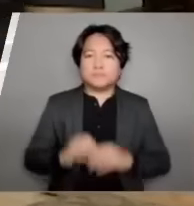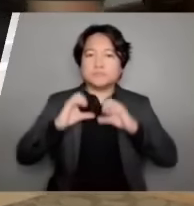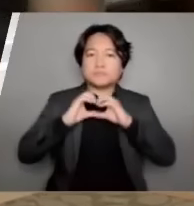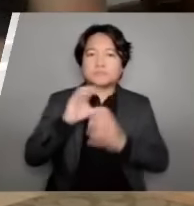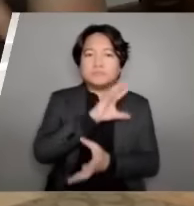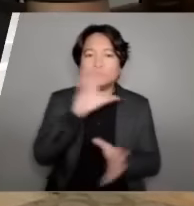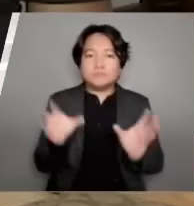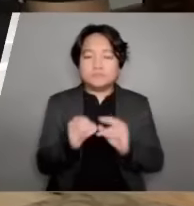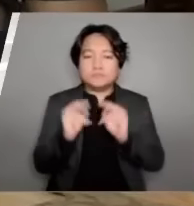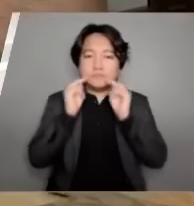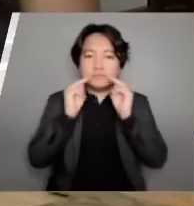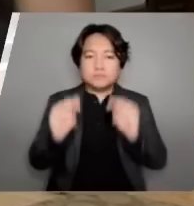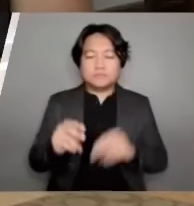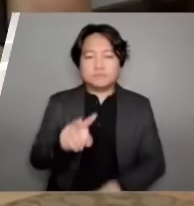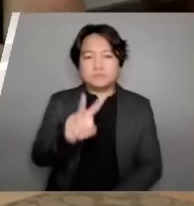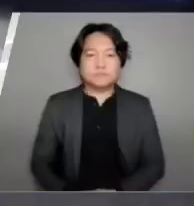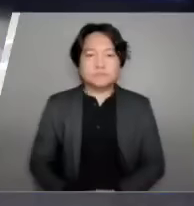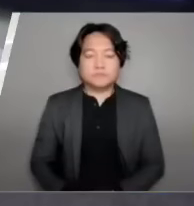Chino Gaston ang inyong saksi.